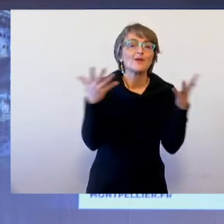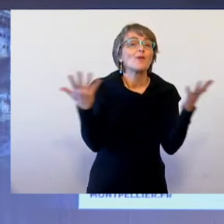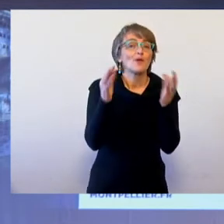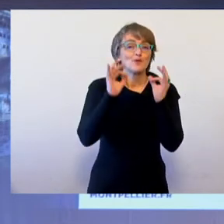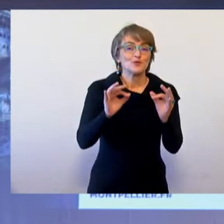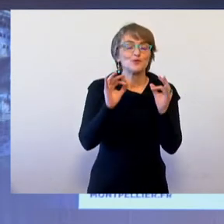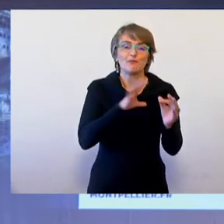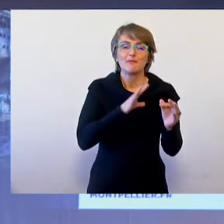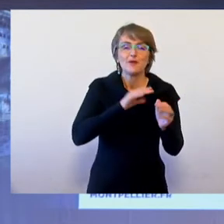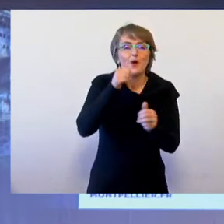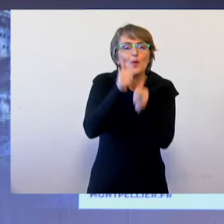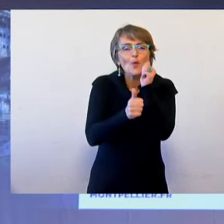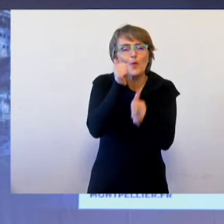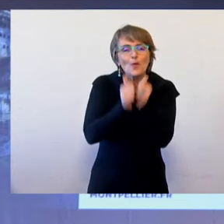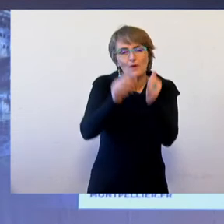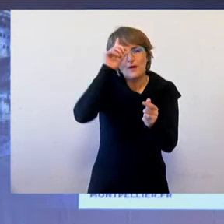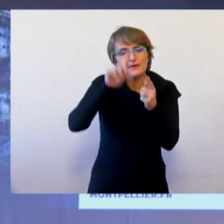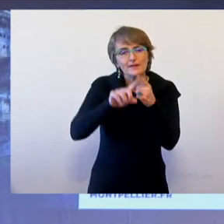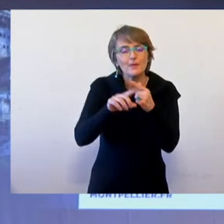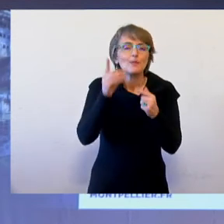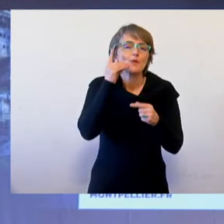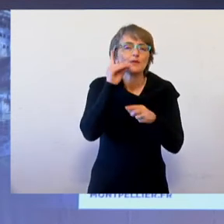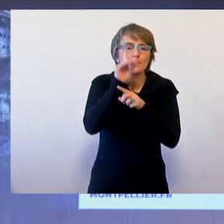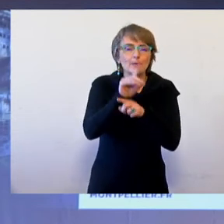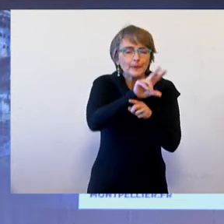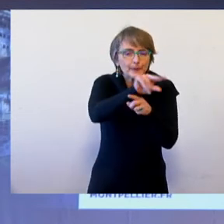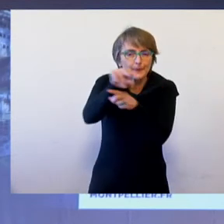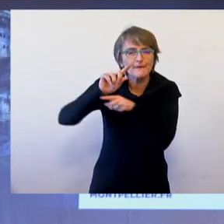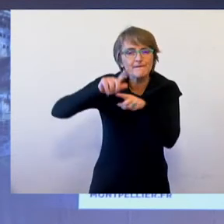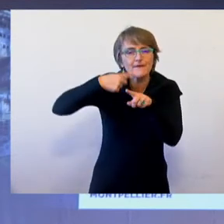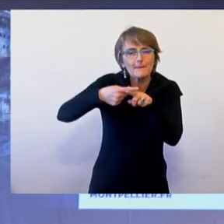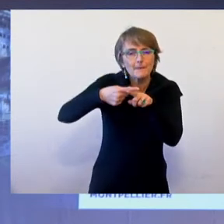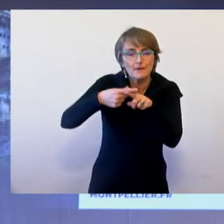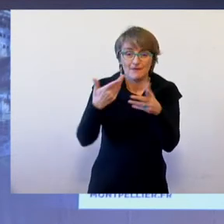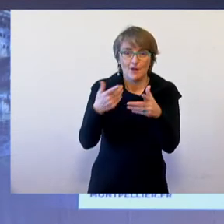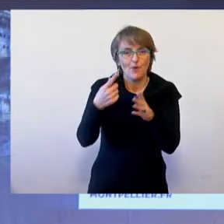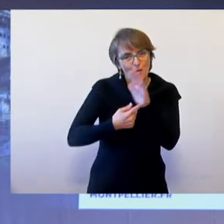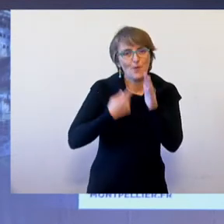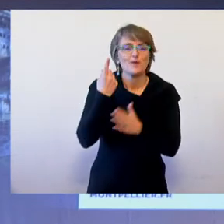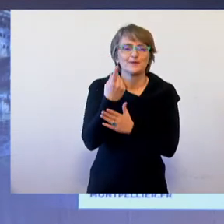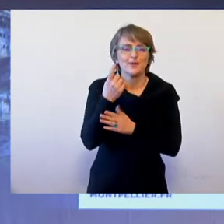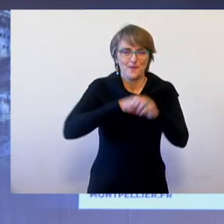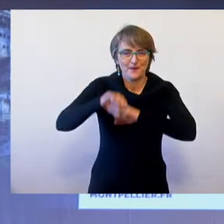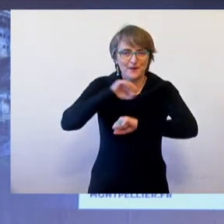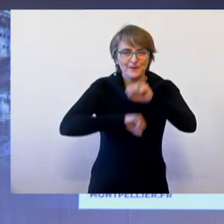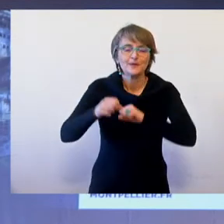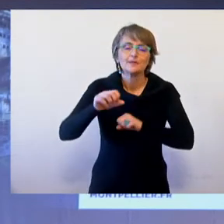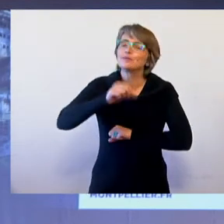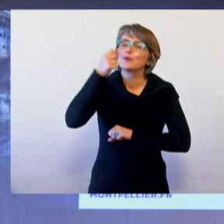une reconduction de dispositifs avec un certain nombre de prix, notamment en direction des plus jeunes